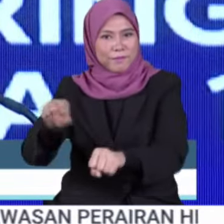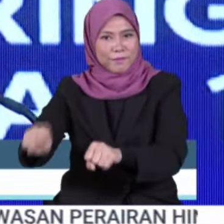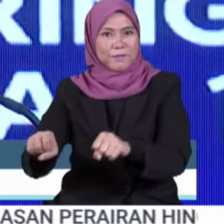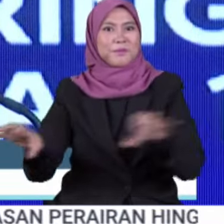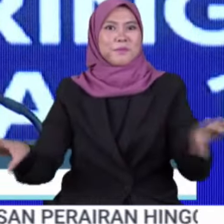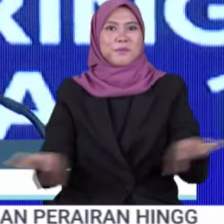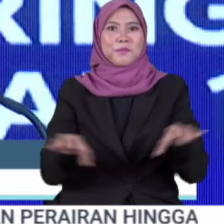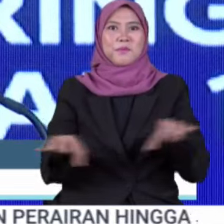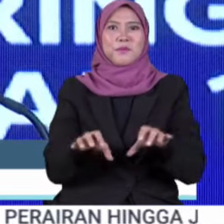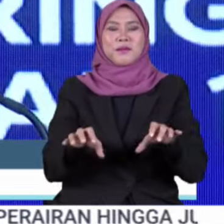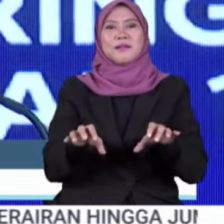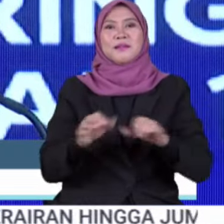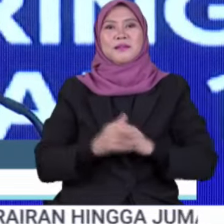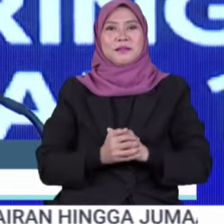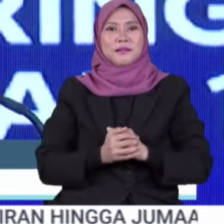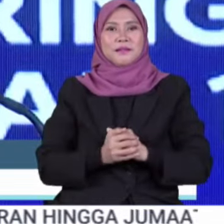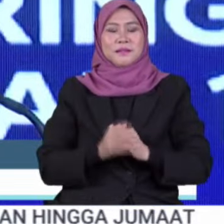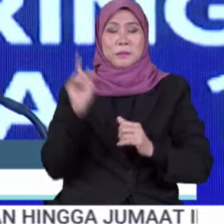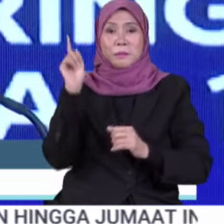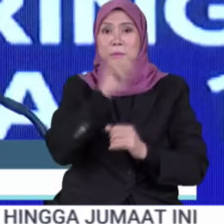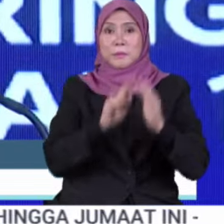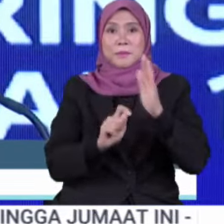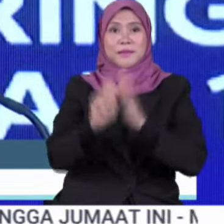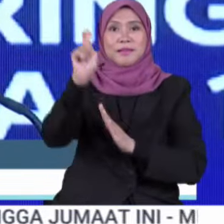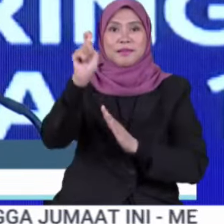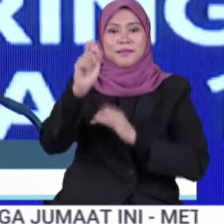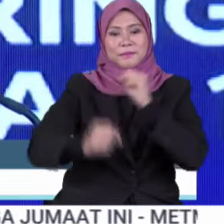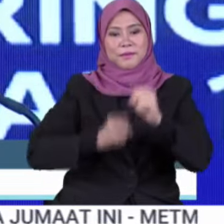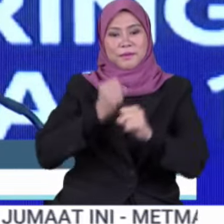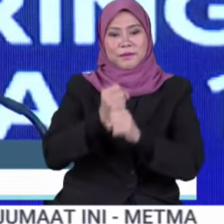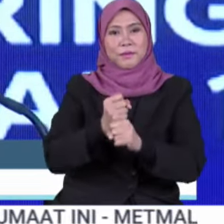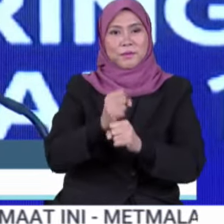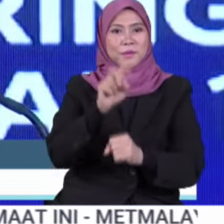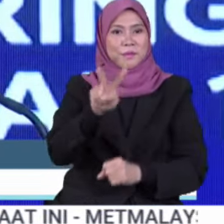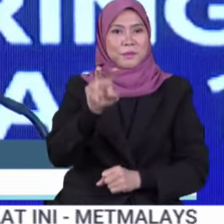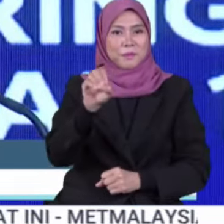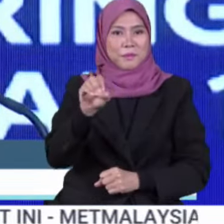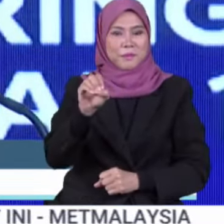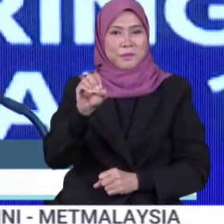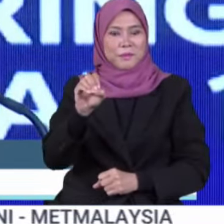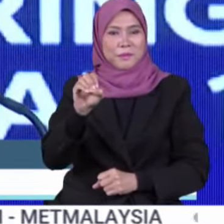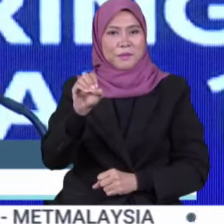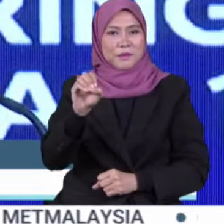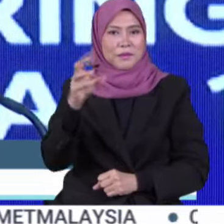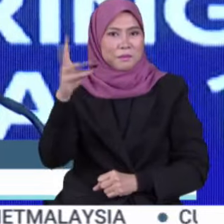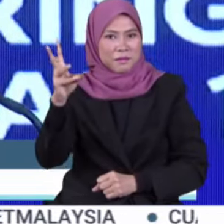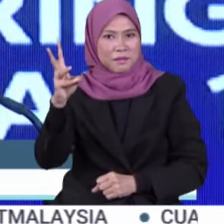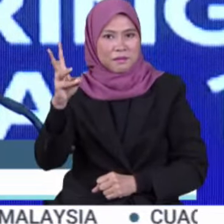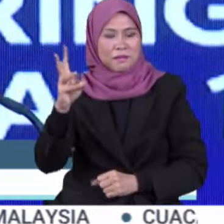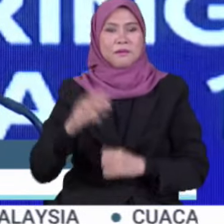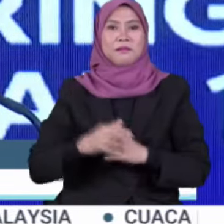dilakukan tertinggi pada tahun 2016, di mana terdapat